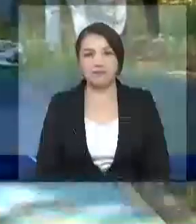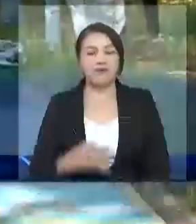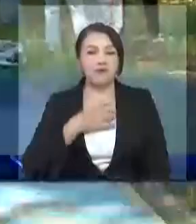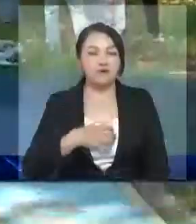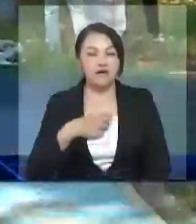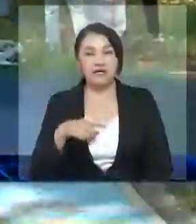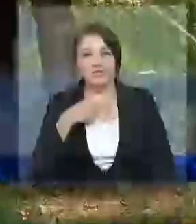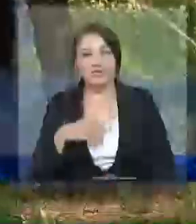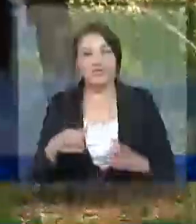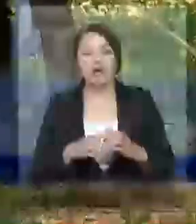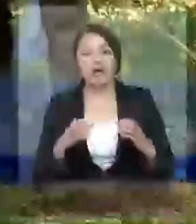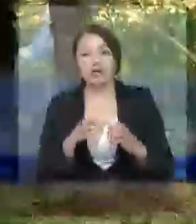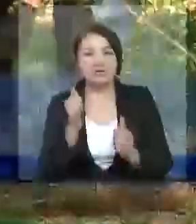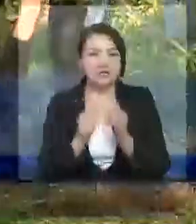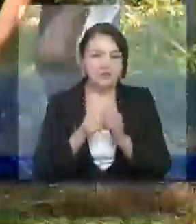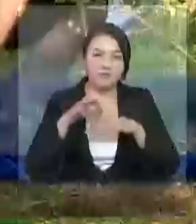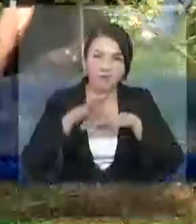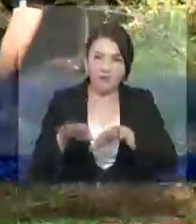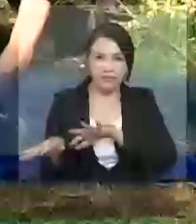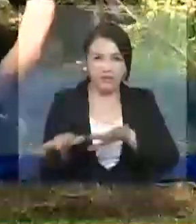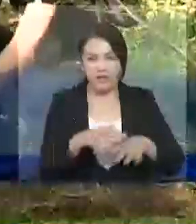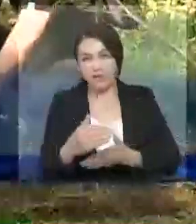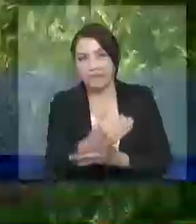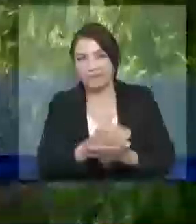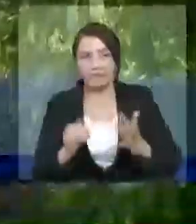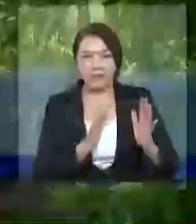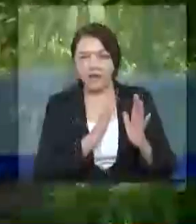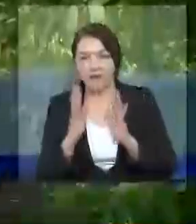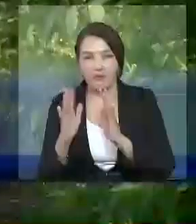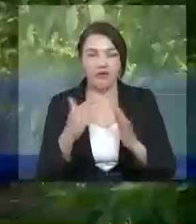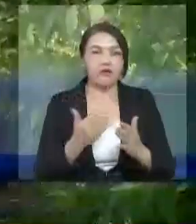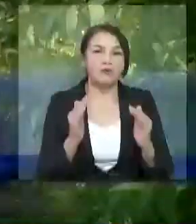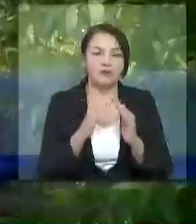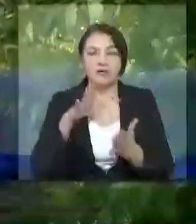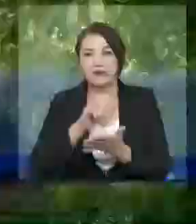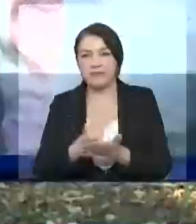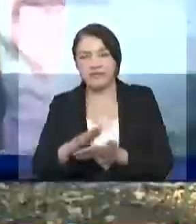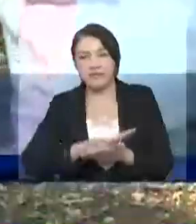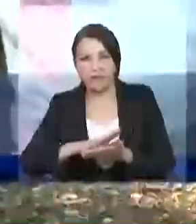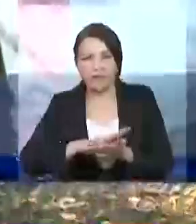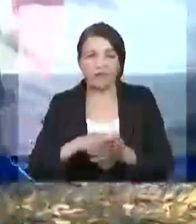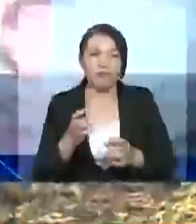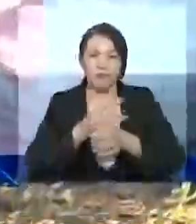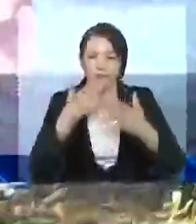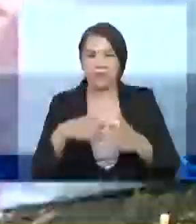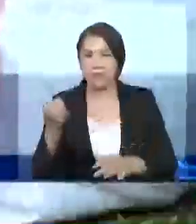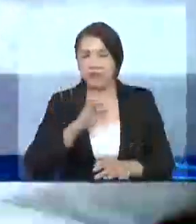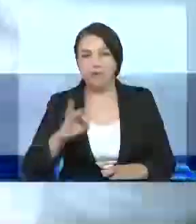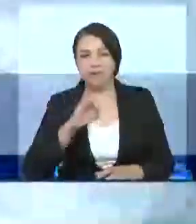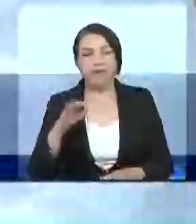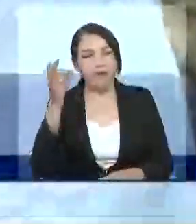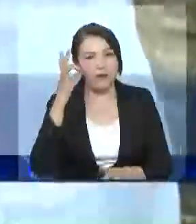Важно подчеркнуть, что партийцы регулярно проводят мероприятия по очистке парков, скверов и дворов, занимаются очисткой историко-культурных и природных